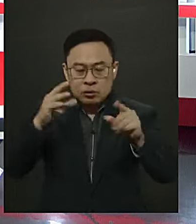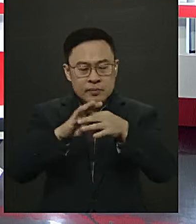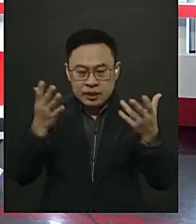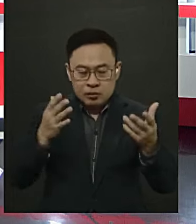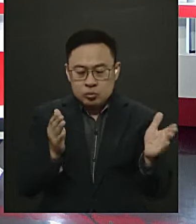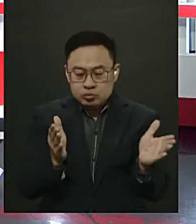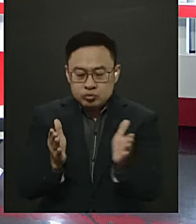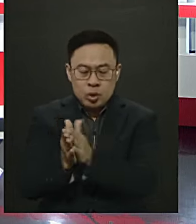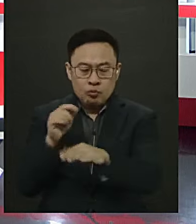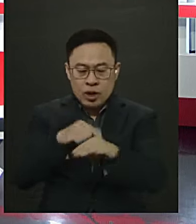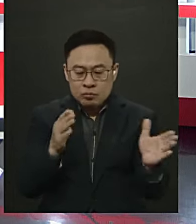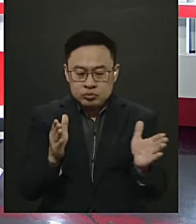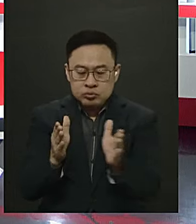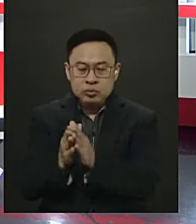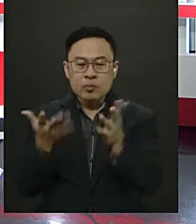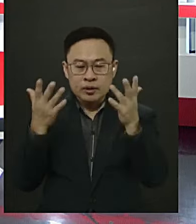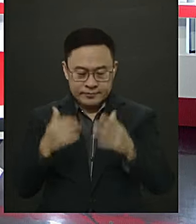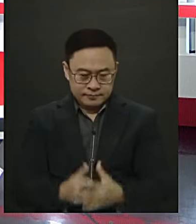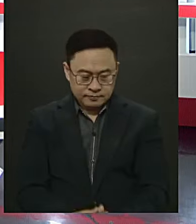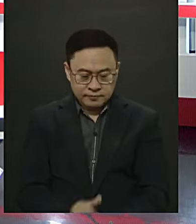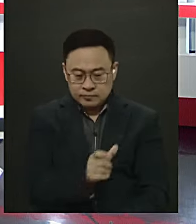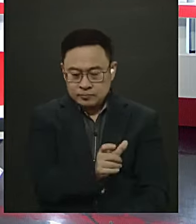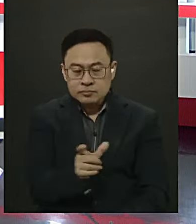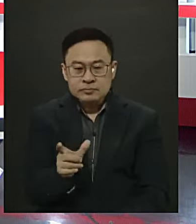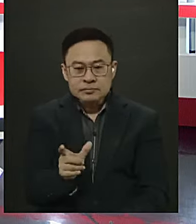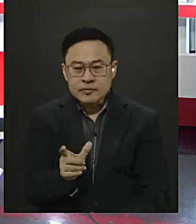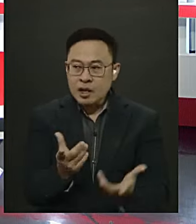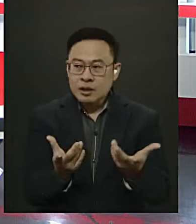ครับยังไงก็ติดตามกันต่อนะครับคุณวิทิศานก็น่าจ